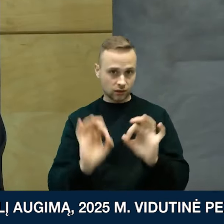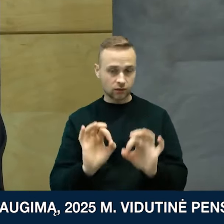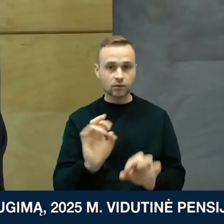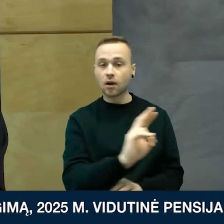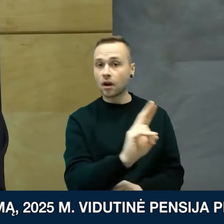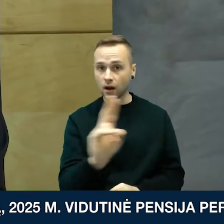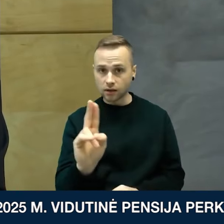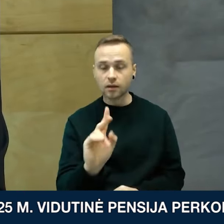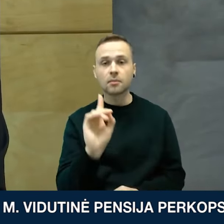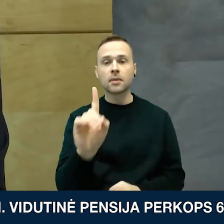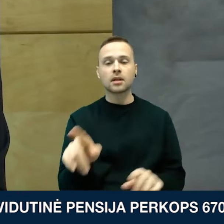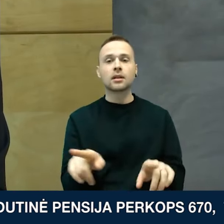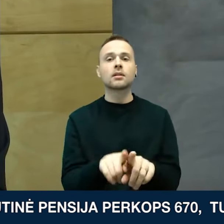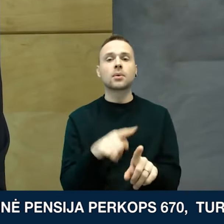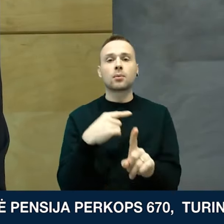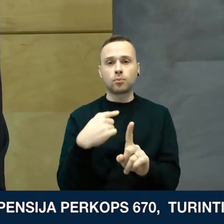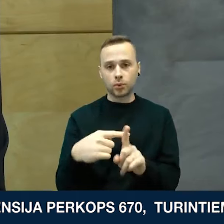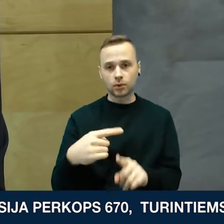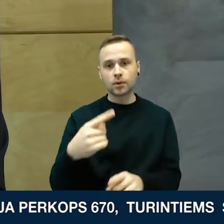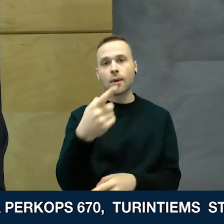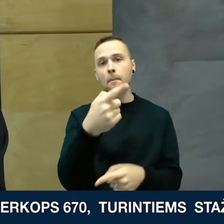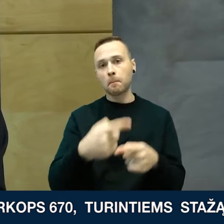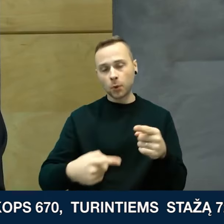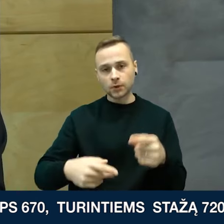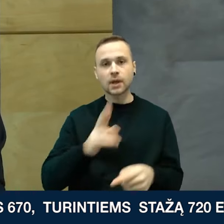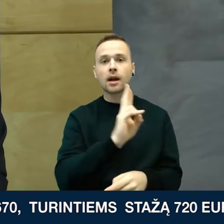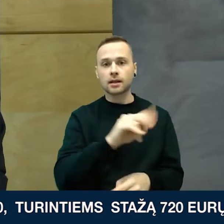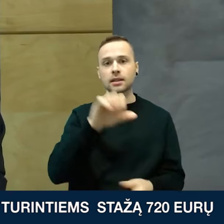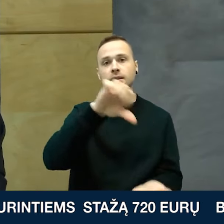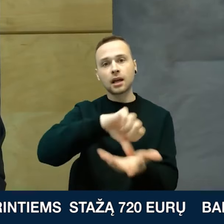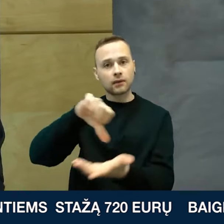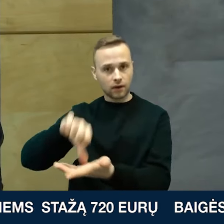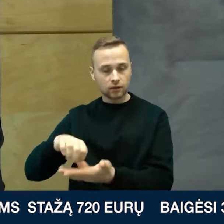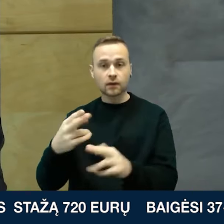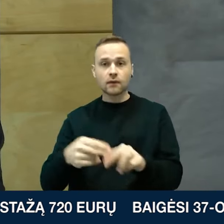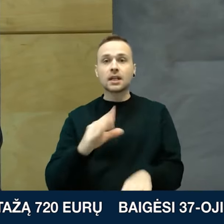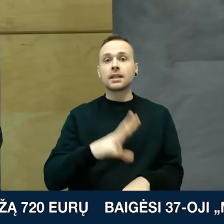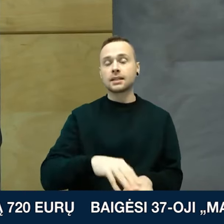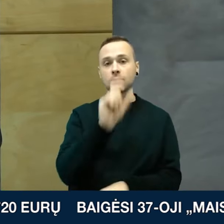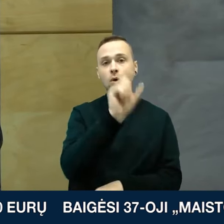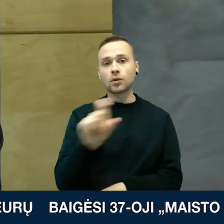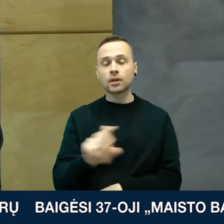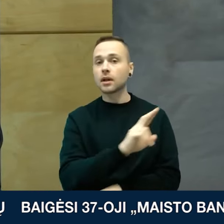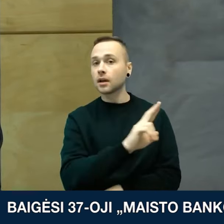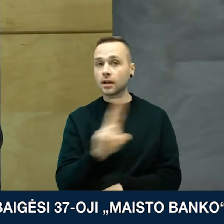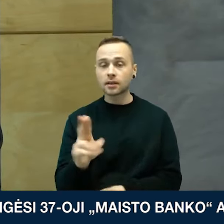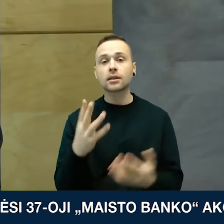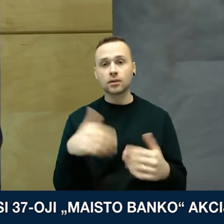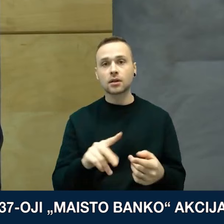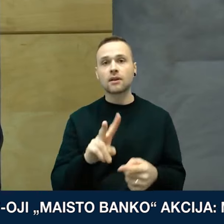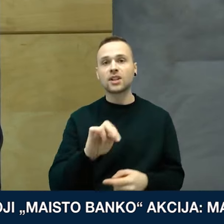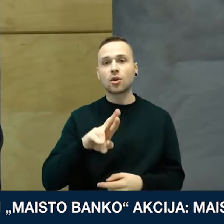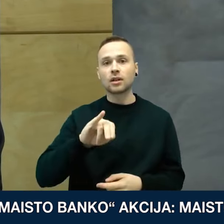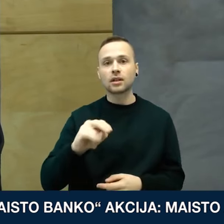balsų, bet ir daugiau nei pusė rinkimuose dalyvavusių. Tai tie Seimo nariai, kurie jau yra išrinkti, tai yra Viktorija